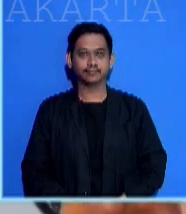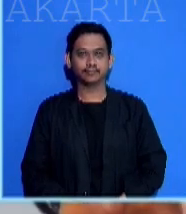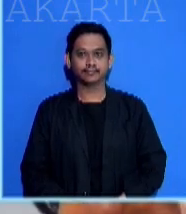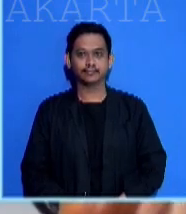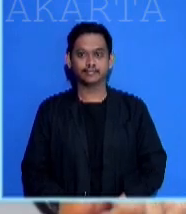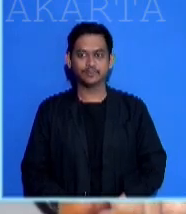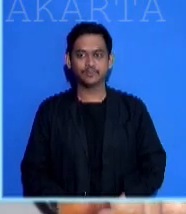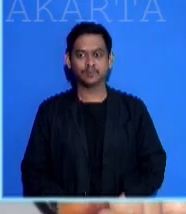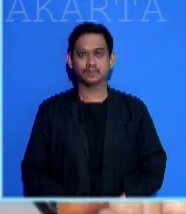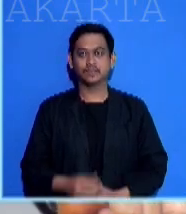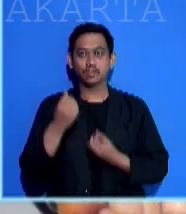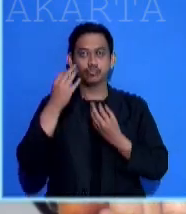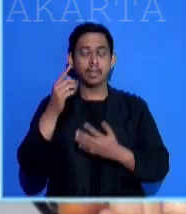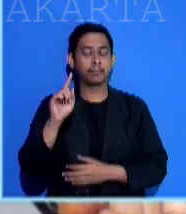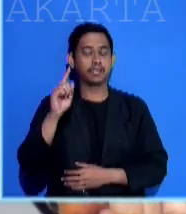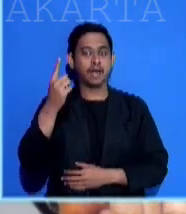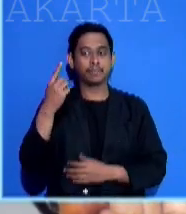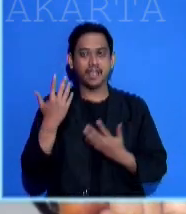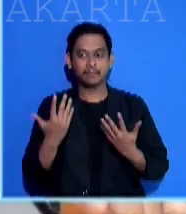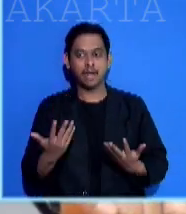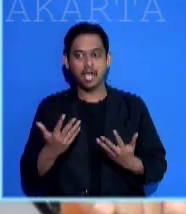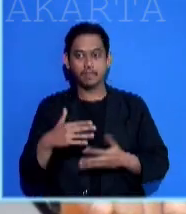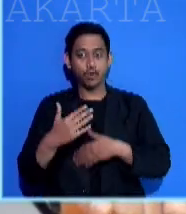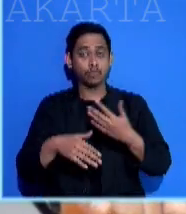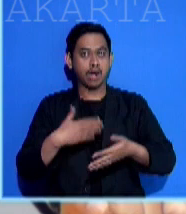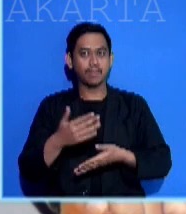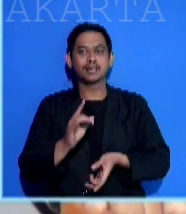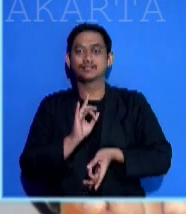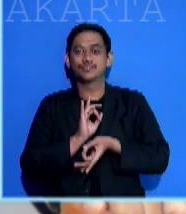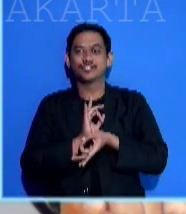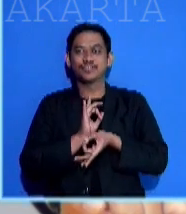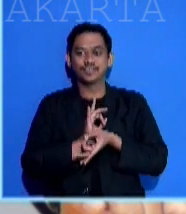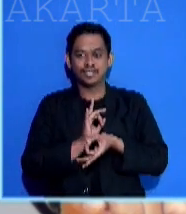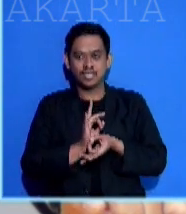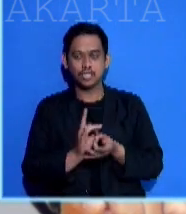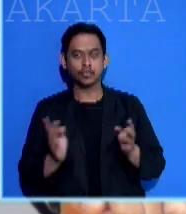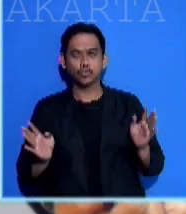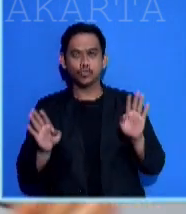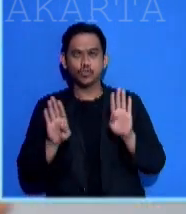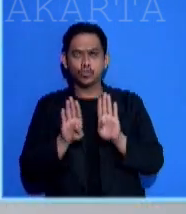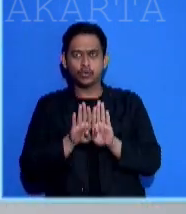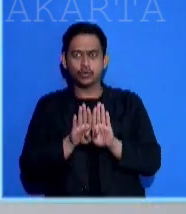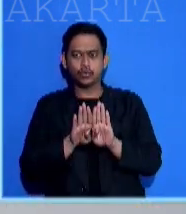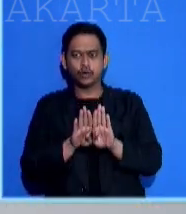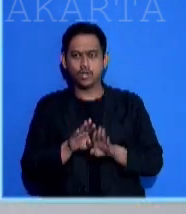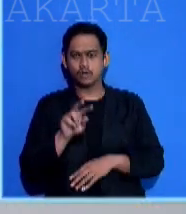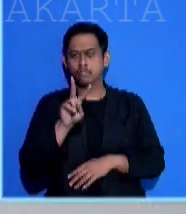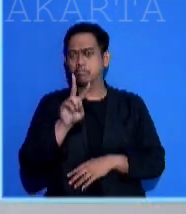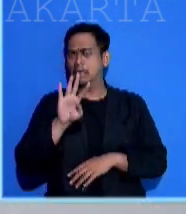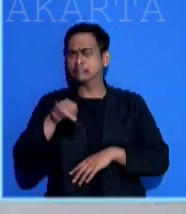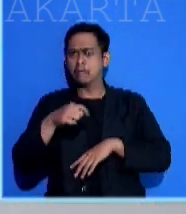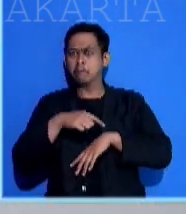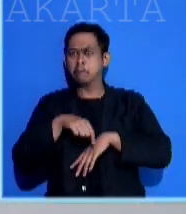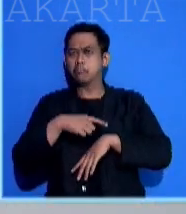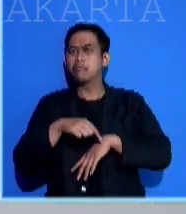kita awali informasi pertama saudara pengelola Candi Prambanan melakukan penutupan Candi Prambanan selama 24 jam hal itu